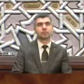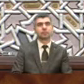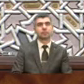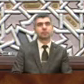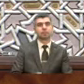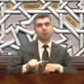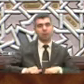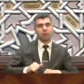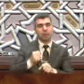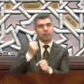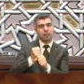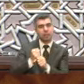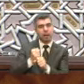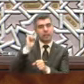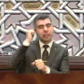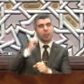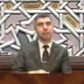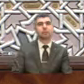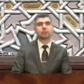وزير الشغل والإدماج المهني،